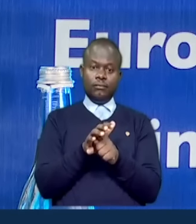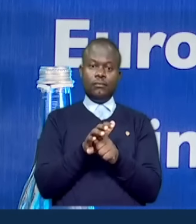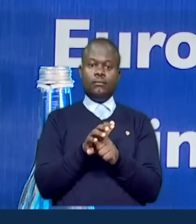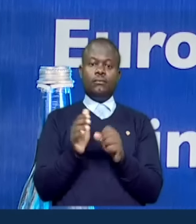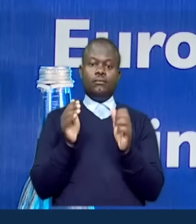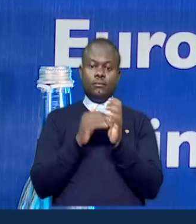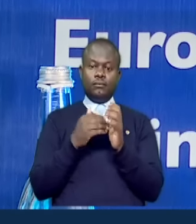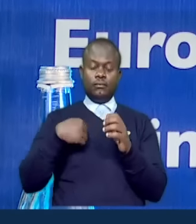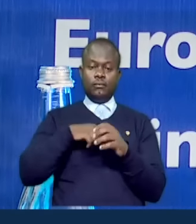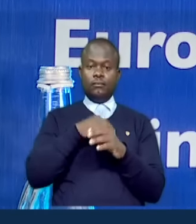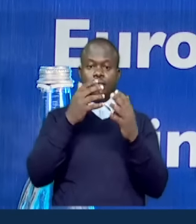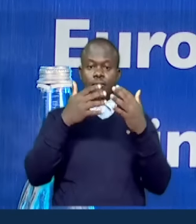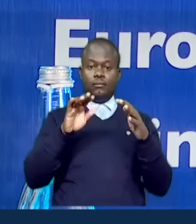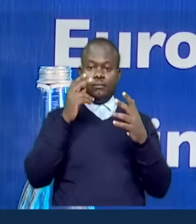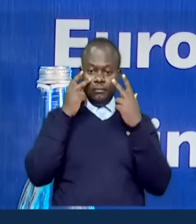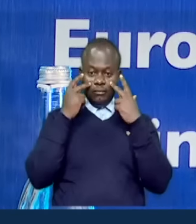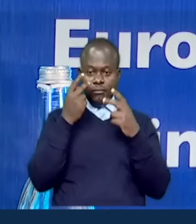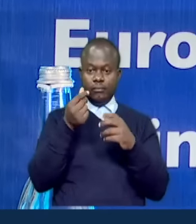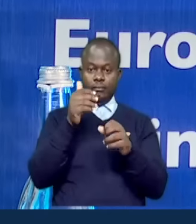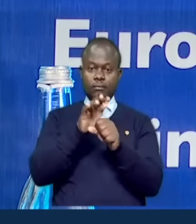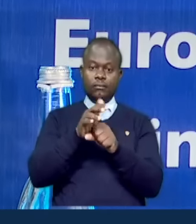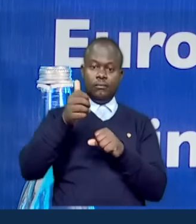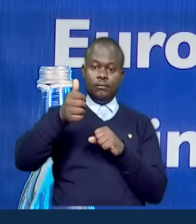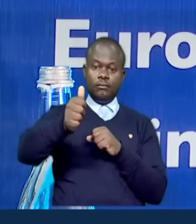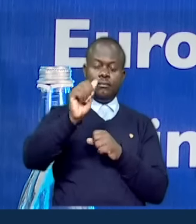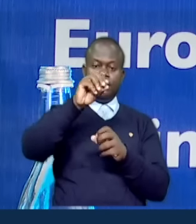Tumaze kubona amafaranga menshi yabo ajya